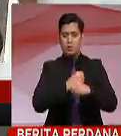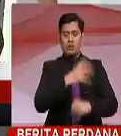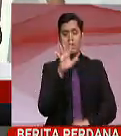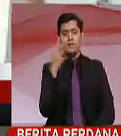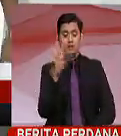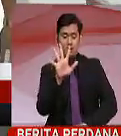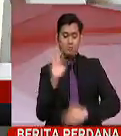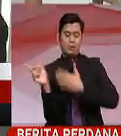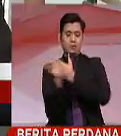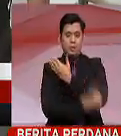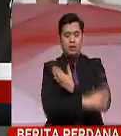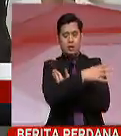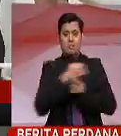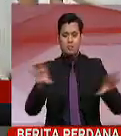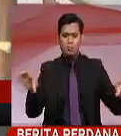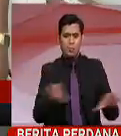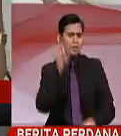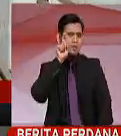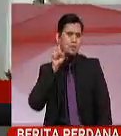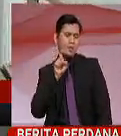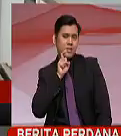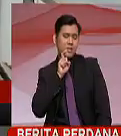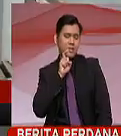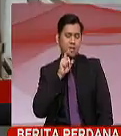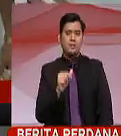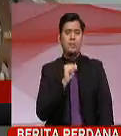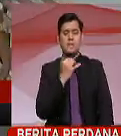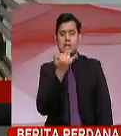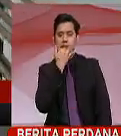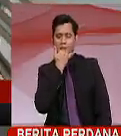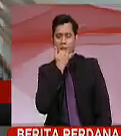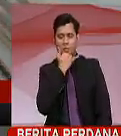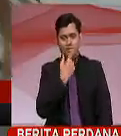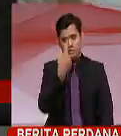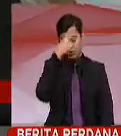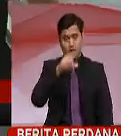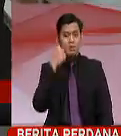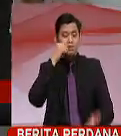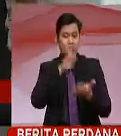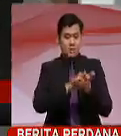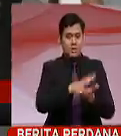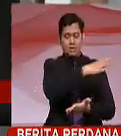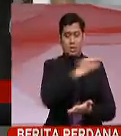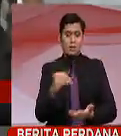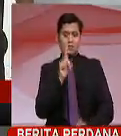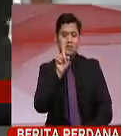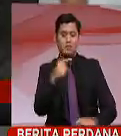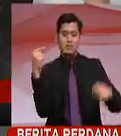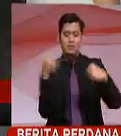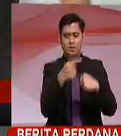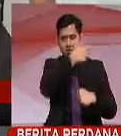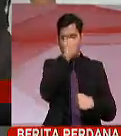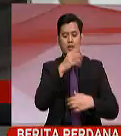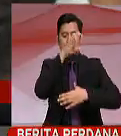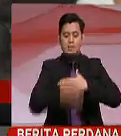perteduhan melakukan persetubuhan yang bertentangan dengan aturan tabe ini terhadap istrinya dan dipenjara dua tahun bagi satu pertumbuhan kerajaan menyebabkan